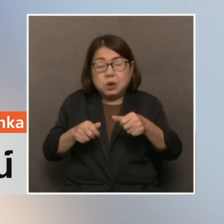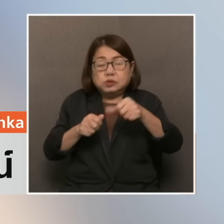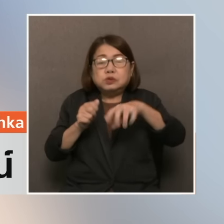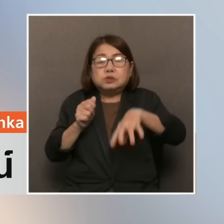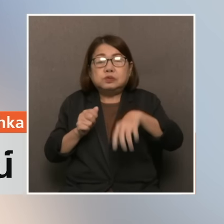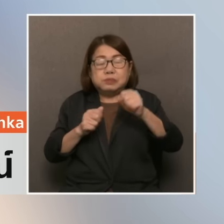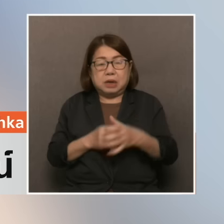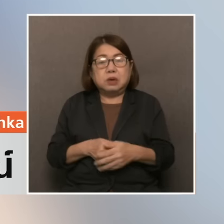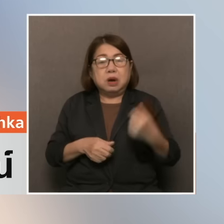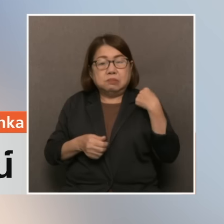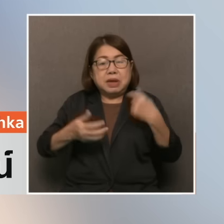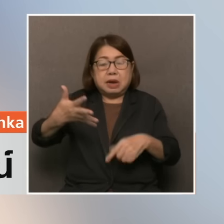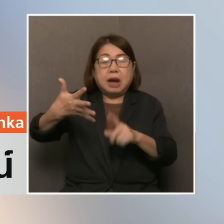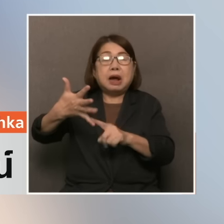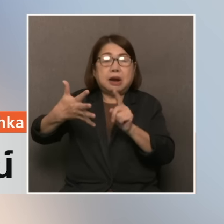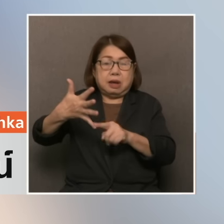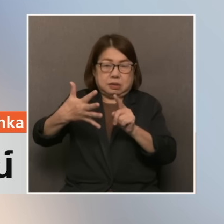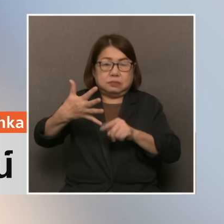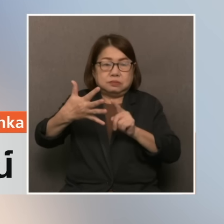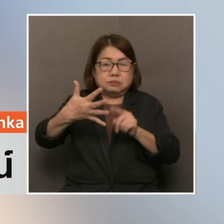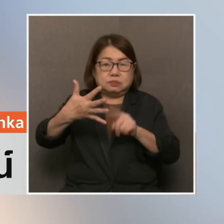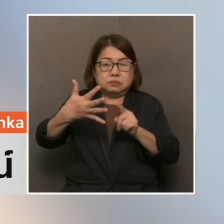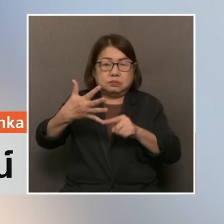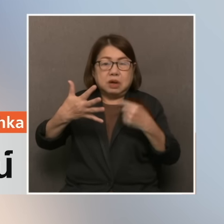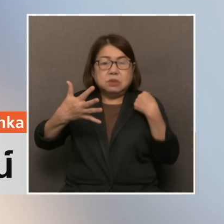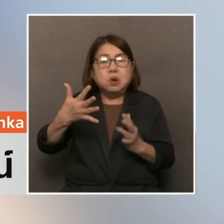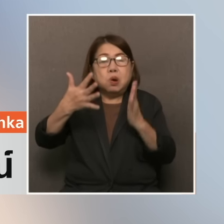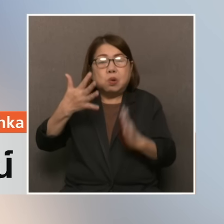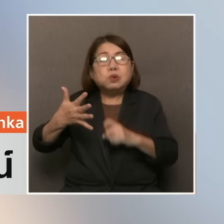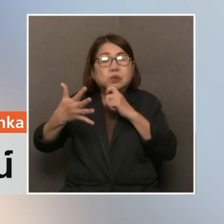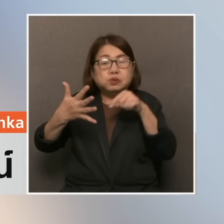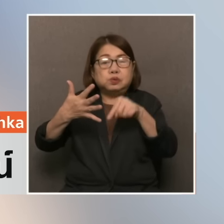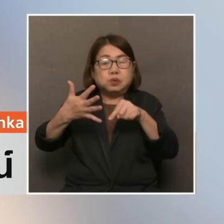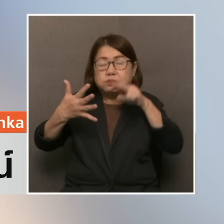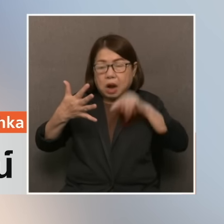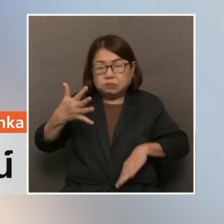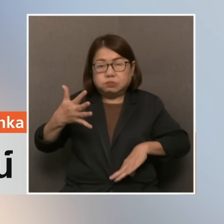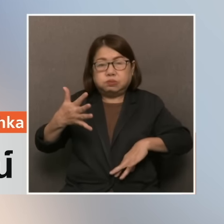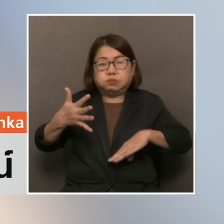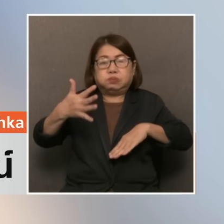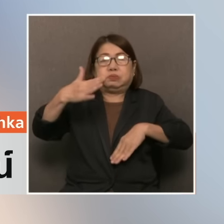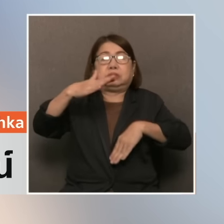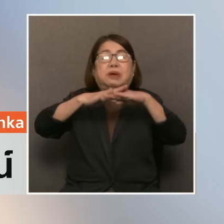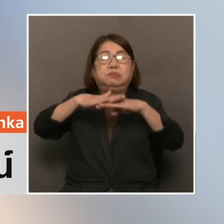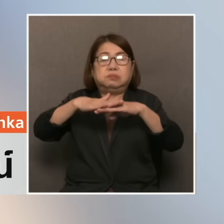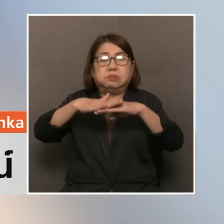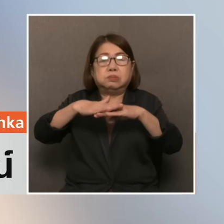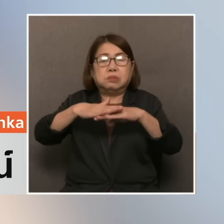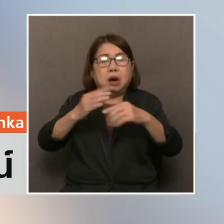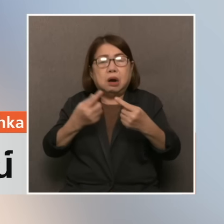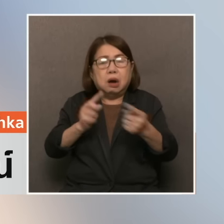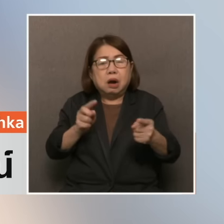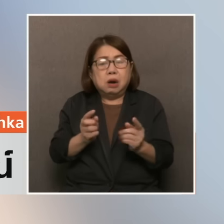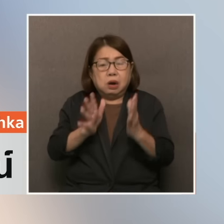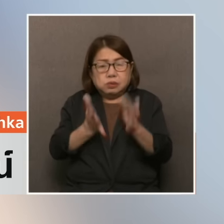ครับติดอยู่ที่บริเวชั้นหนึ่งกคอชั้นลางสุดแล้วน้ำท่วมสูงจนมิดทั้งชั้นท่ำกลางความตกใจของ